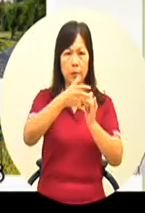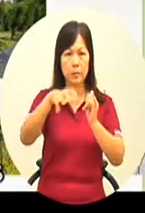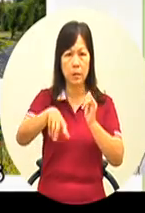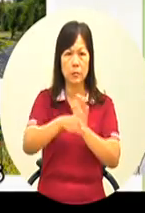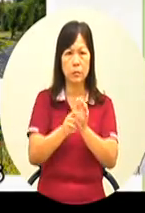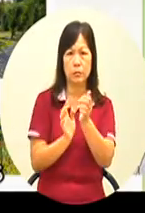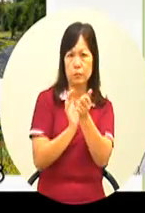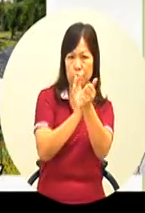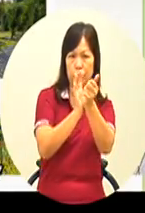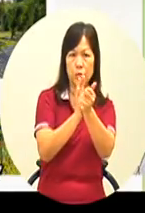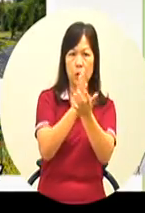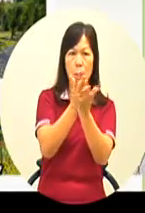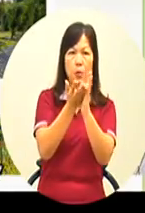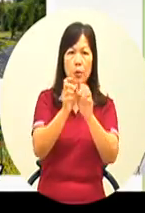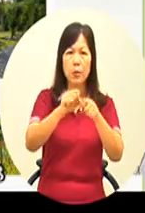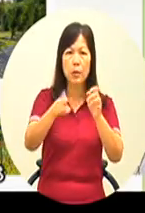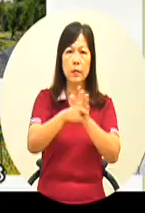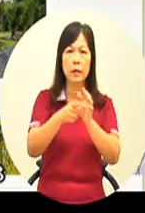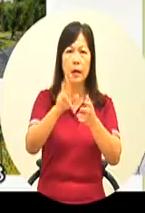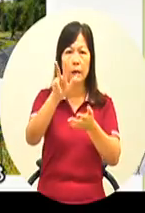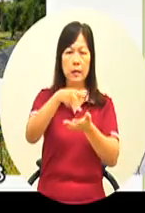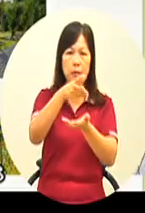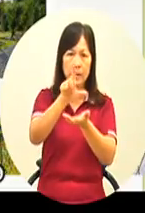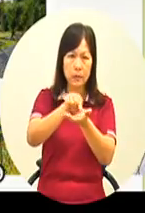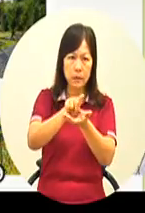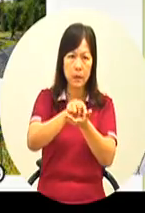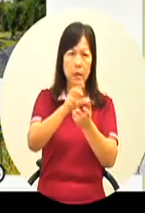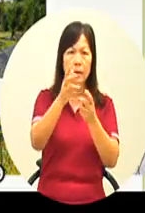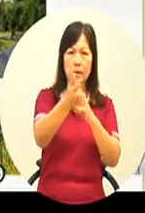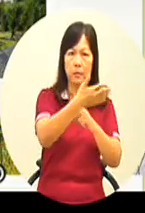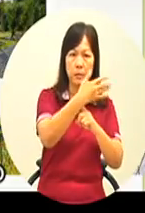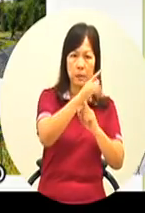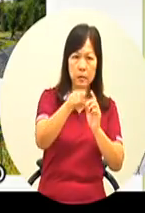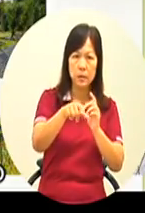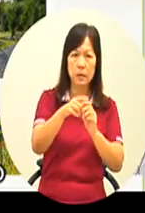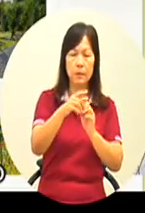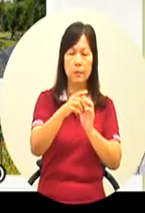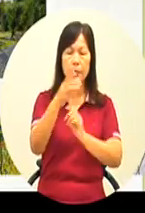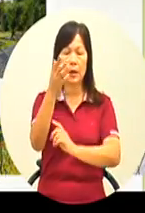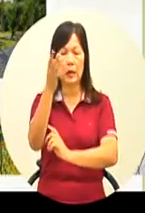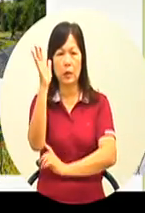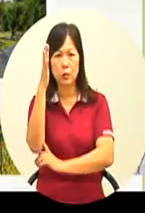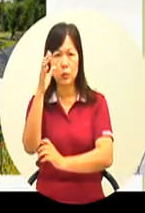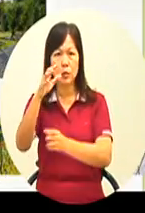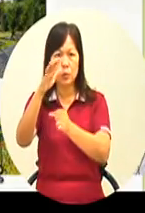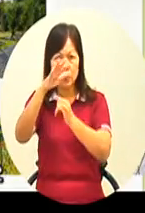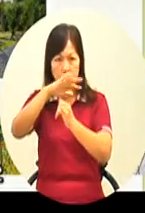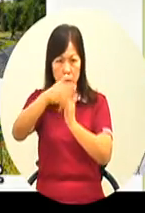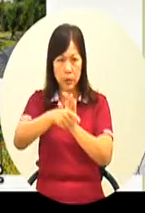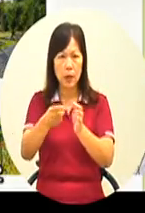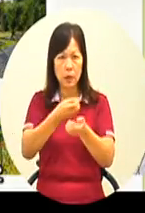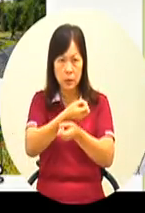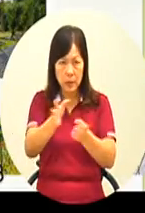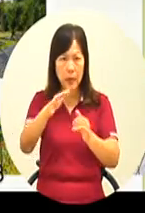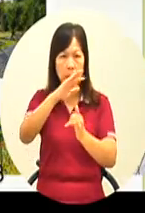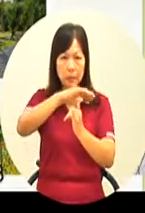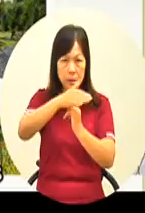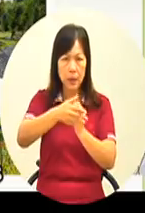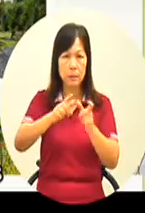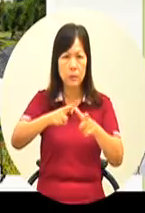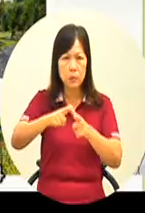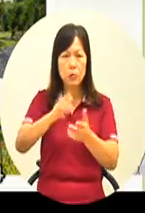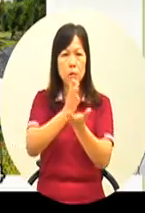环保多元障碍，在燕巢旗山呢，有树葬啊、撒葬啊、园葬啊等。可